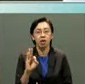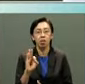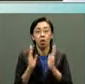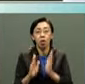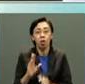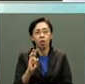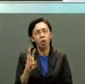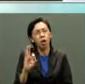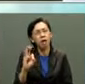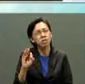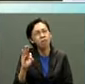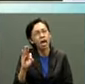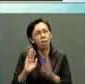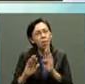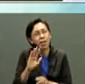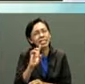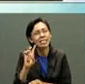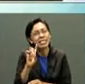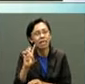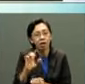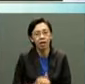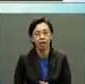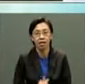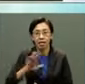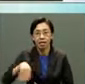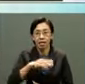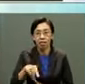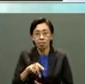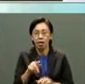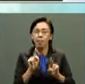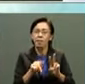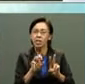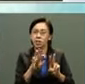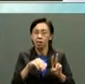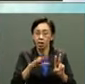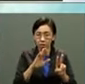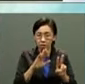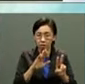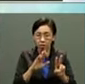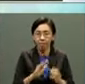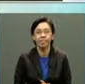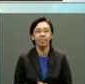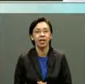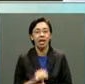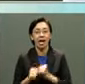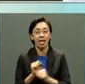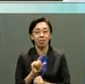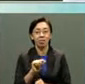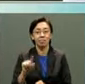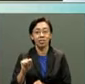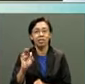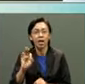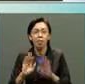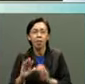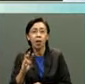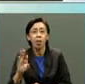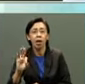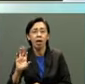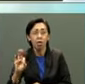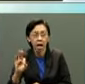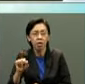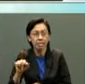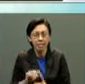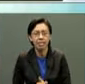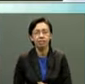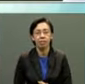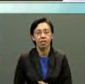699รายเกือบ700รายจากทั้งหมด 2,900 เกือบ 3,000 รายนี่นะครับก็ถือว่าเป็นกลุ่มที่ต้องดูแลเขาเป็นพิเศษนะครับเพราะว่าเขาเป็น